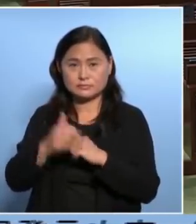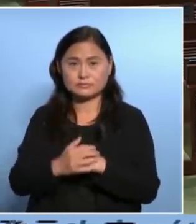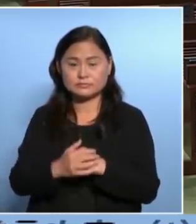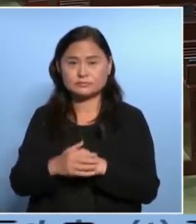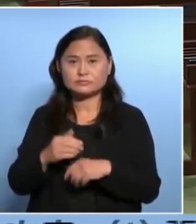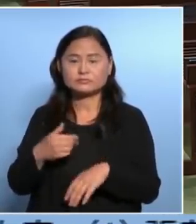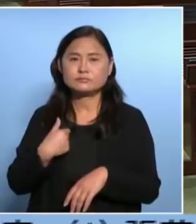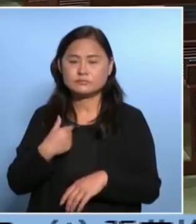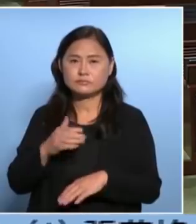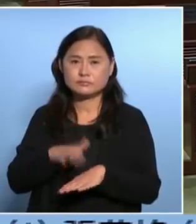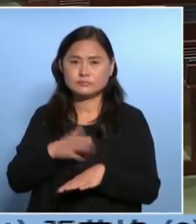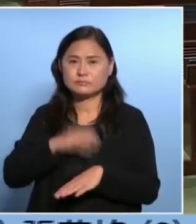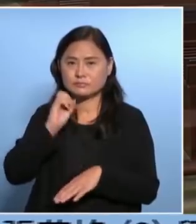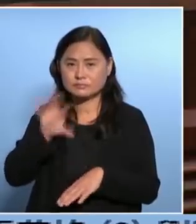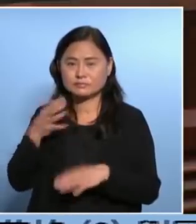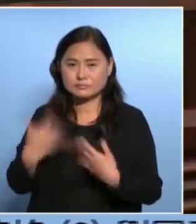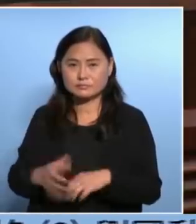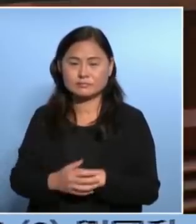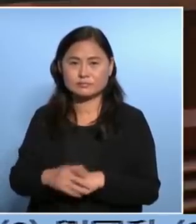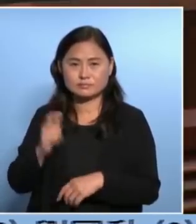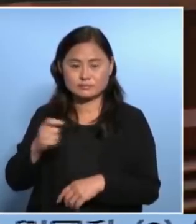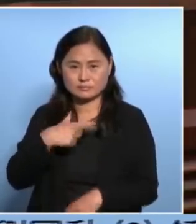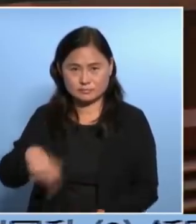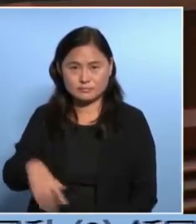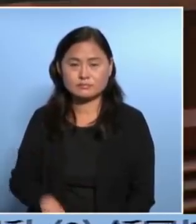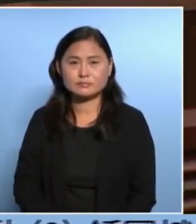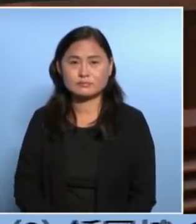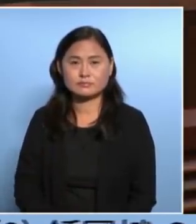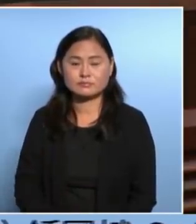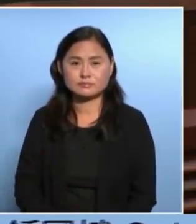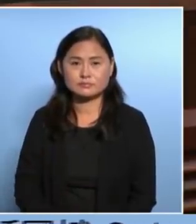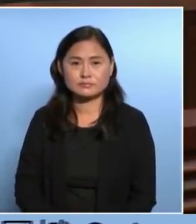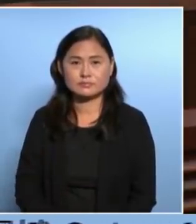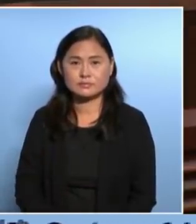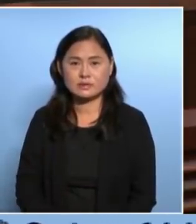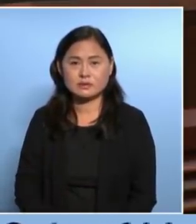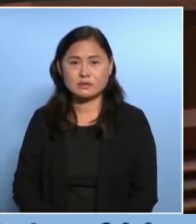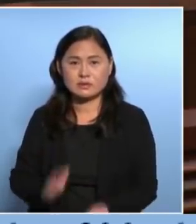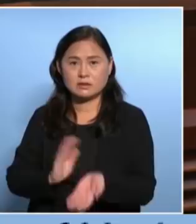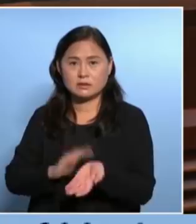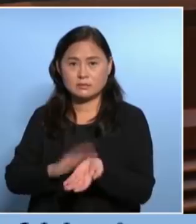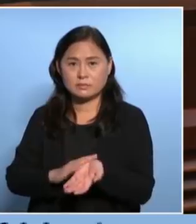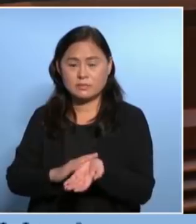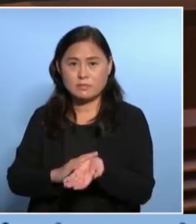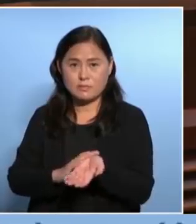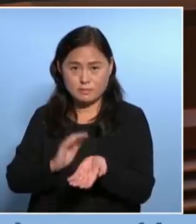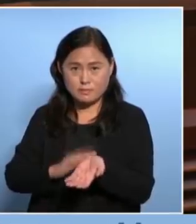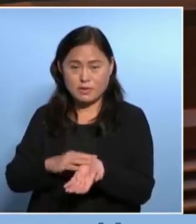我剛才其實是答了陶議員的問題的，在一些疫情的急速